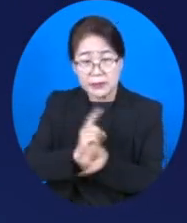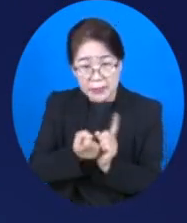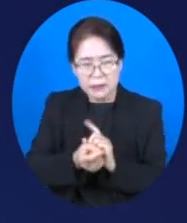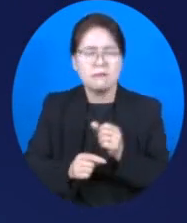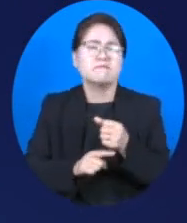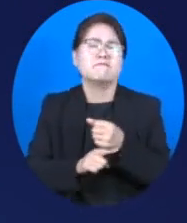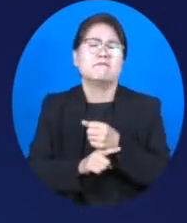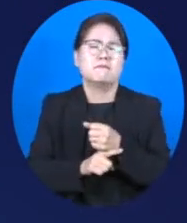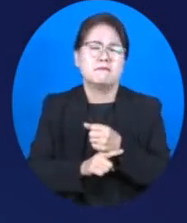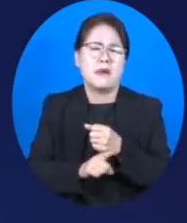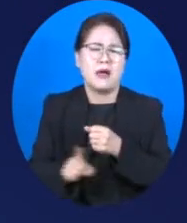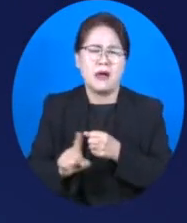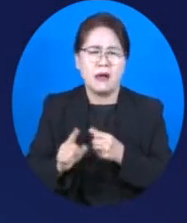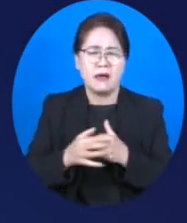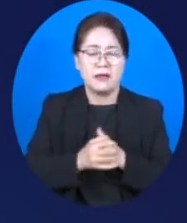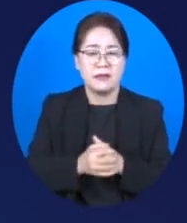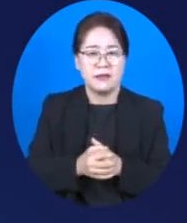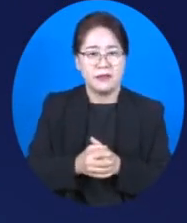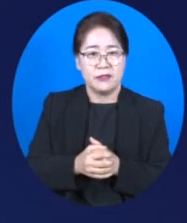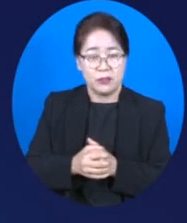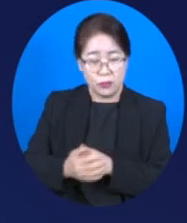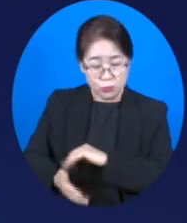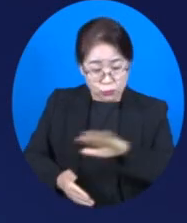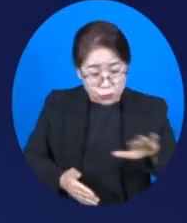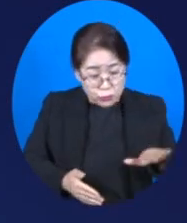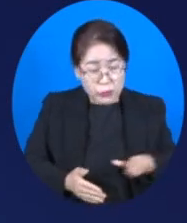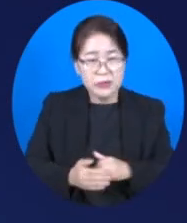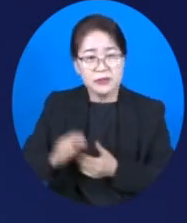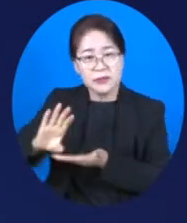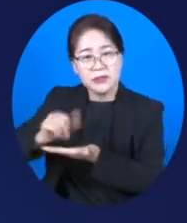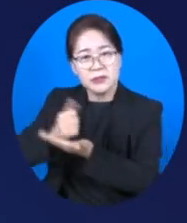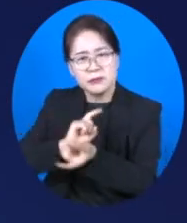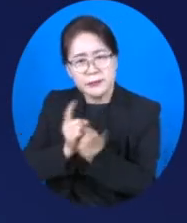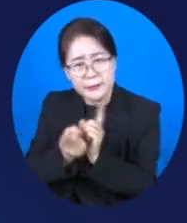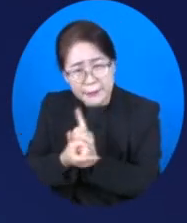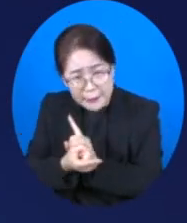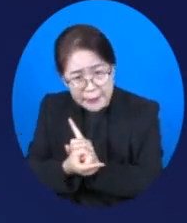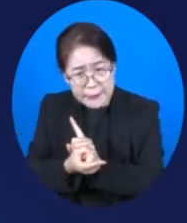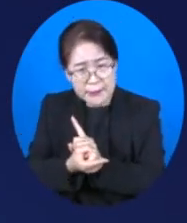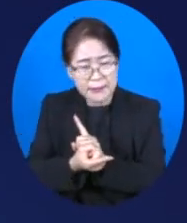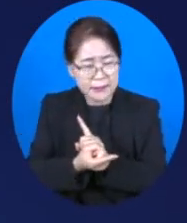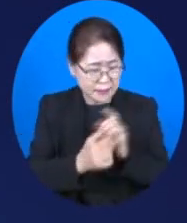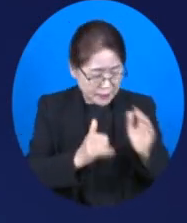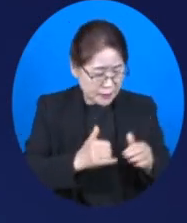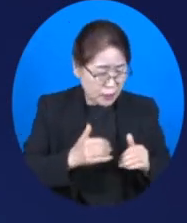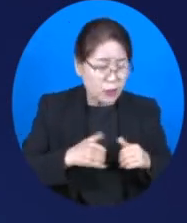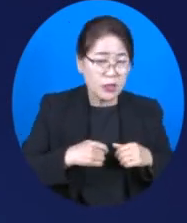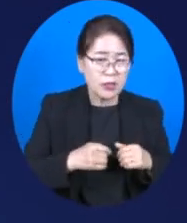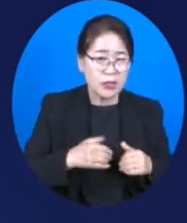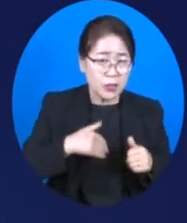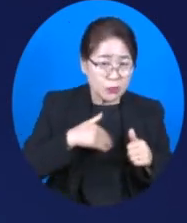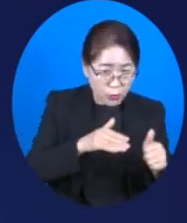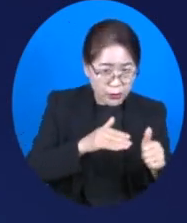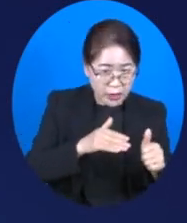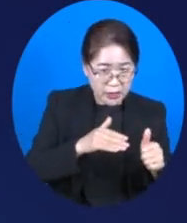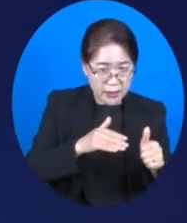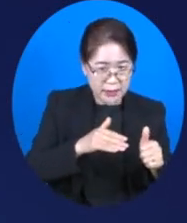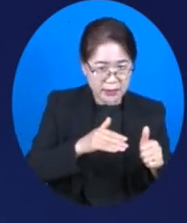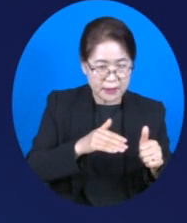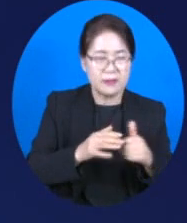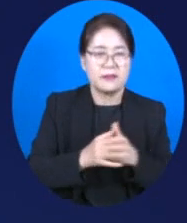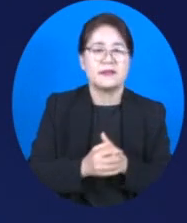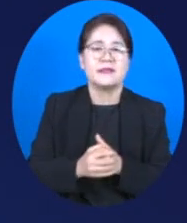말이에요. 그렇습니다. 우리는 그리스도를 대신하여 이 세상에 보냄을 받은 그리스도의